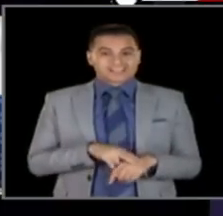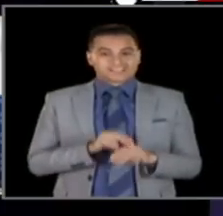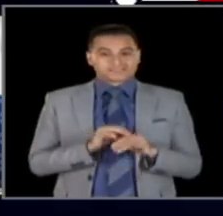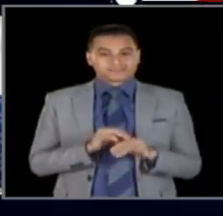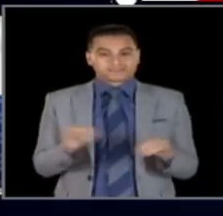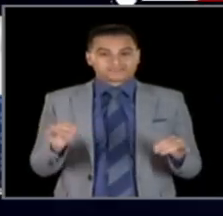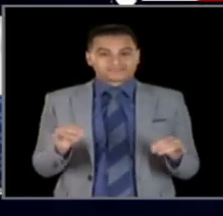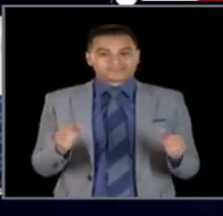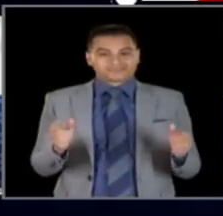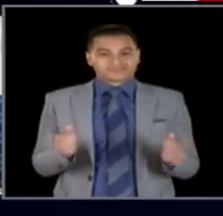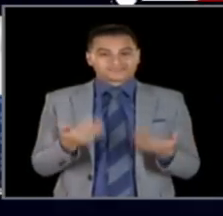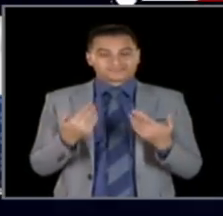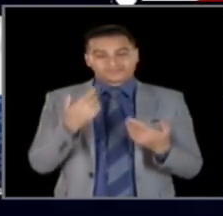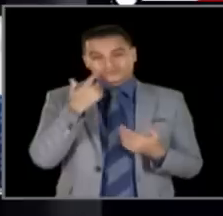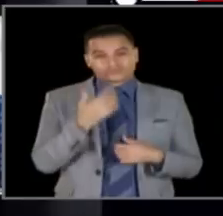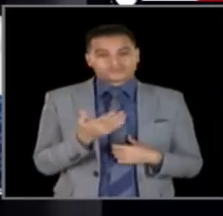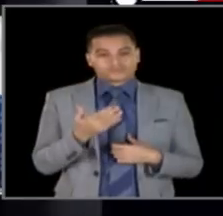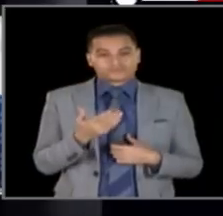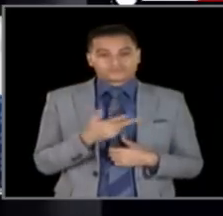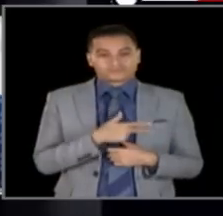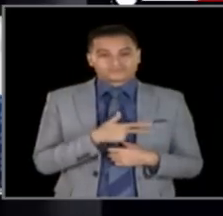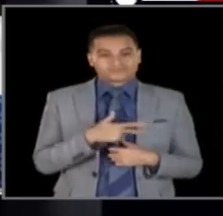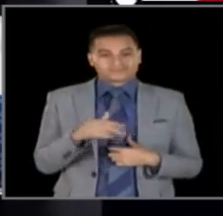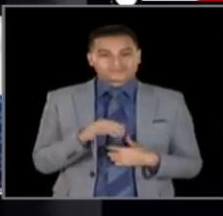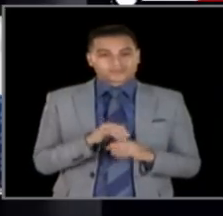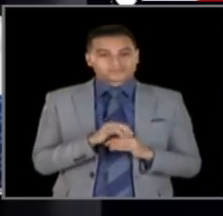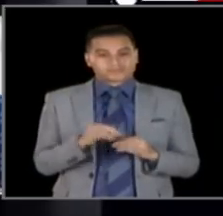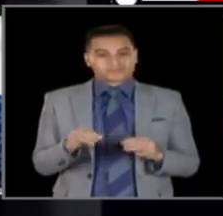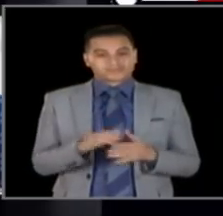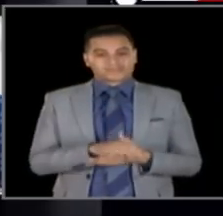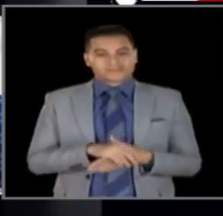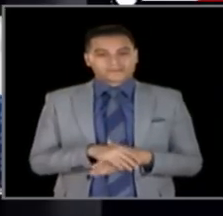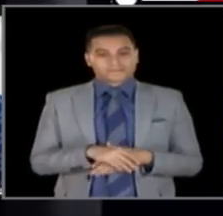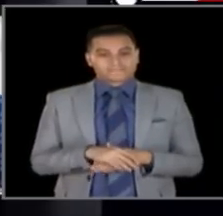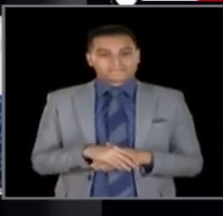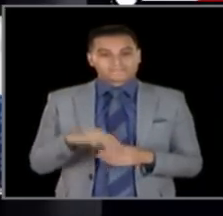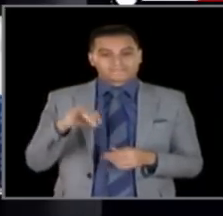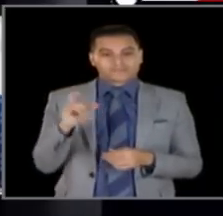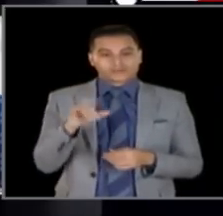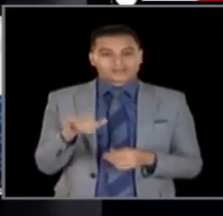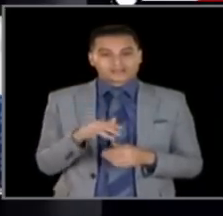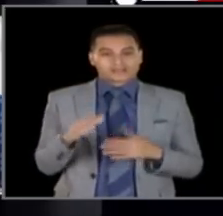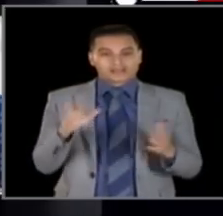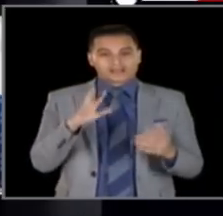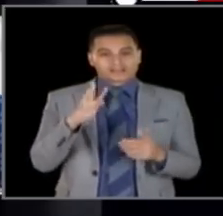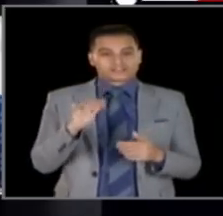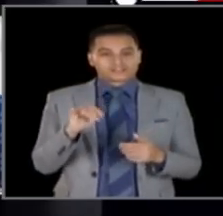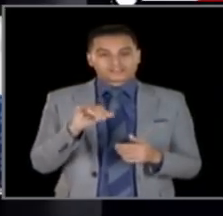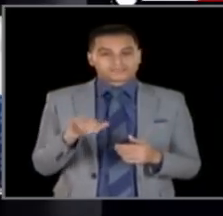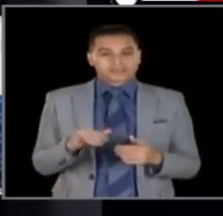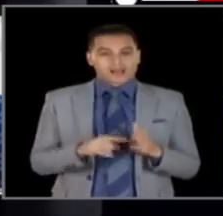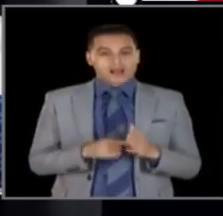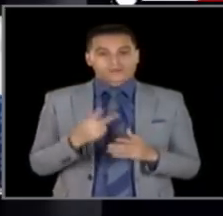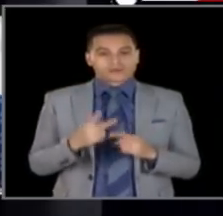للدرجات. ما هي فعلا مهمة انتحارية خلاص. إجابتك منى الشيمي. أول اتنين